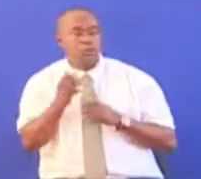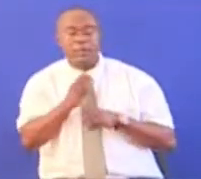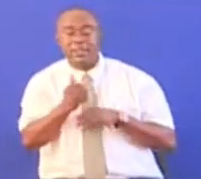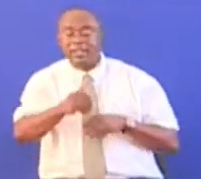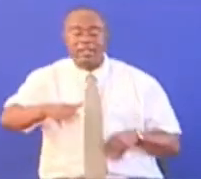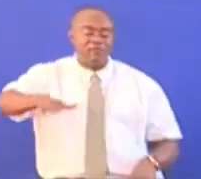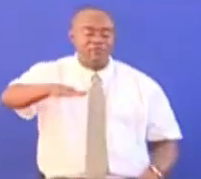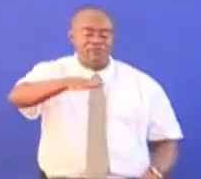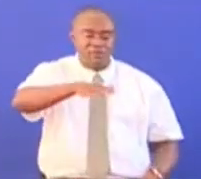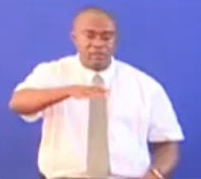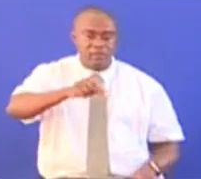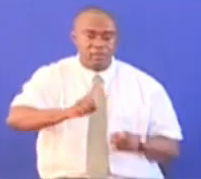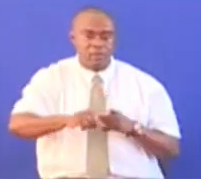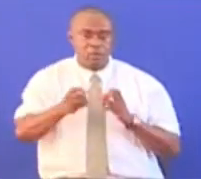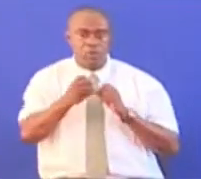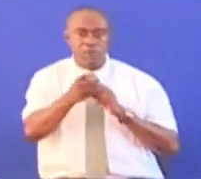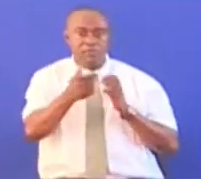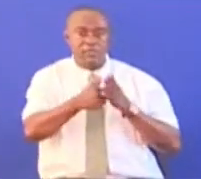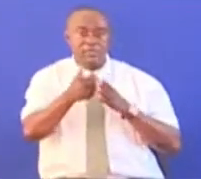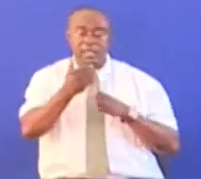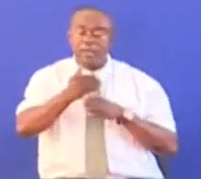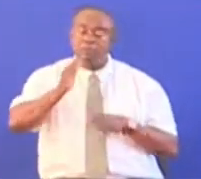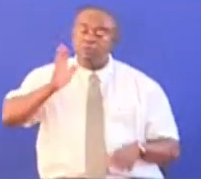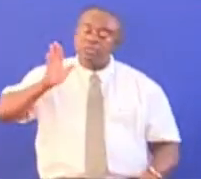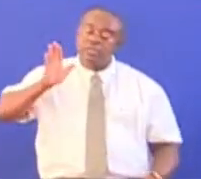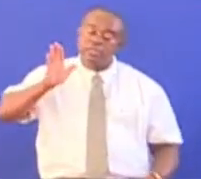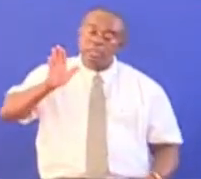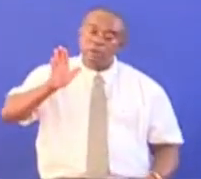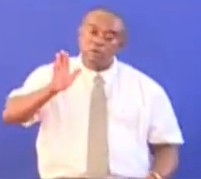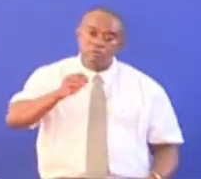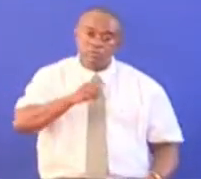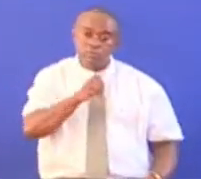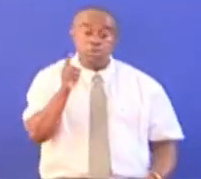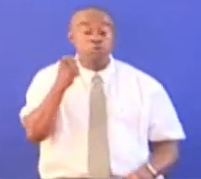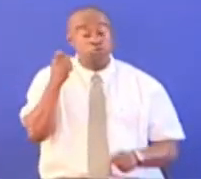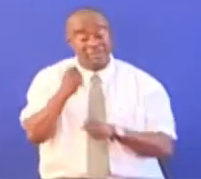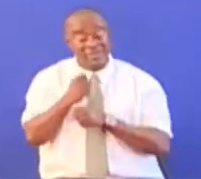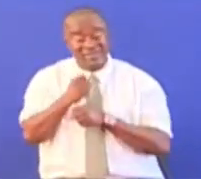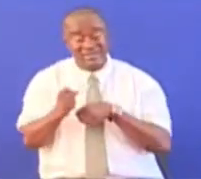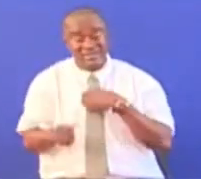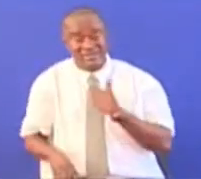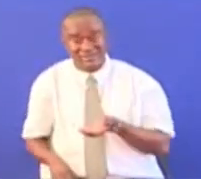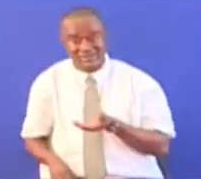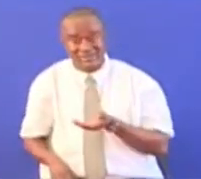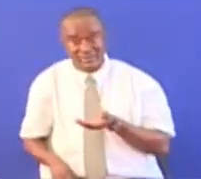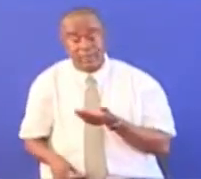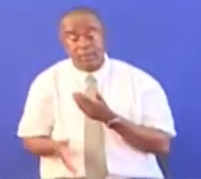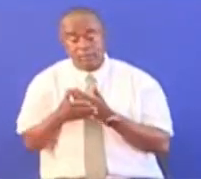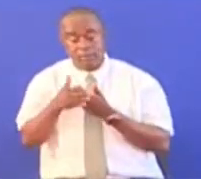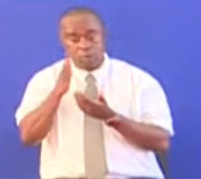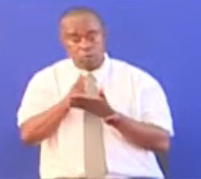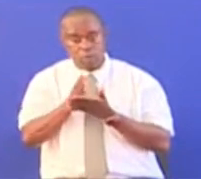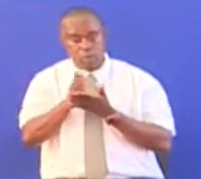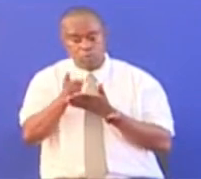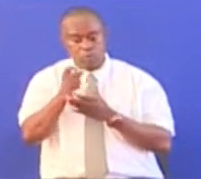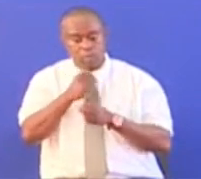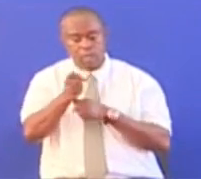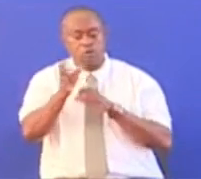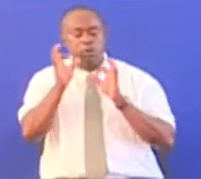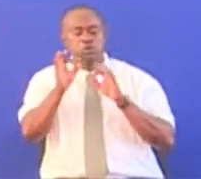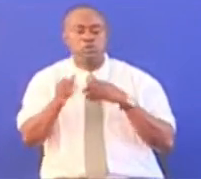viwanja ukavipa jina la kampuni yako na kadhalika. Hilo nalo tunalifanyia kazi, na nikuhakikishie tuko katika hatua